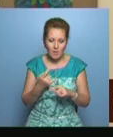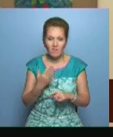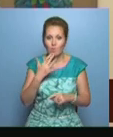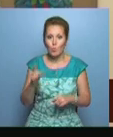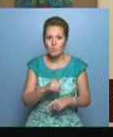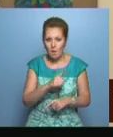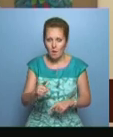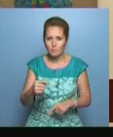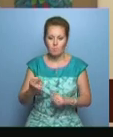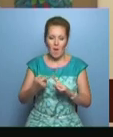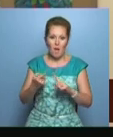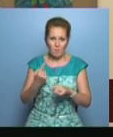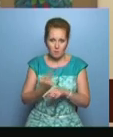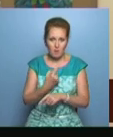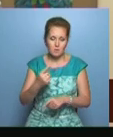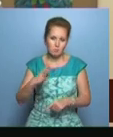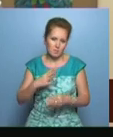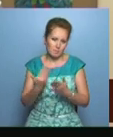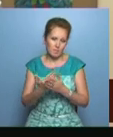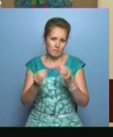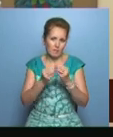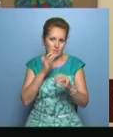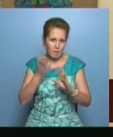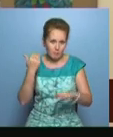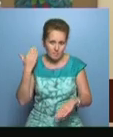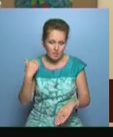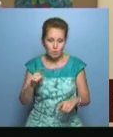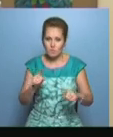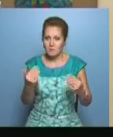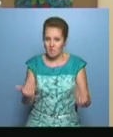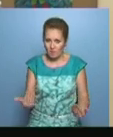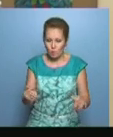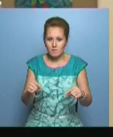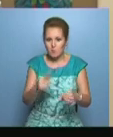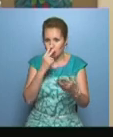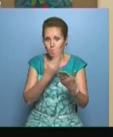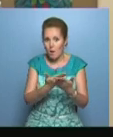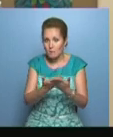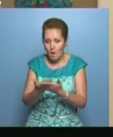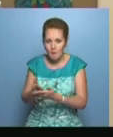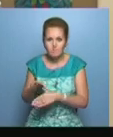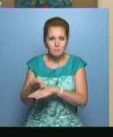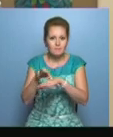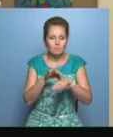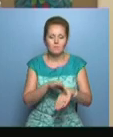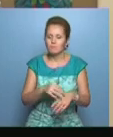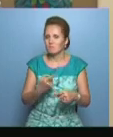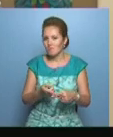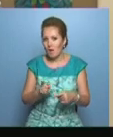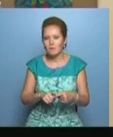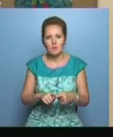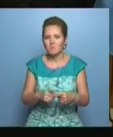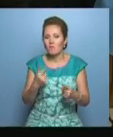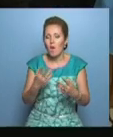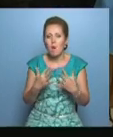раз я был тут порядка 10, наверное, лет назад. То, что сегодня тут показали, конечно же, это две большие